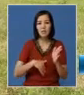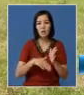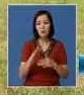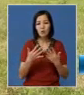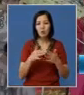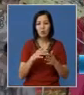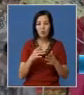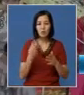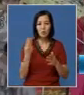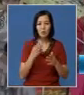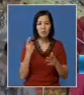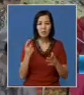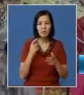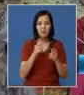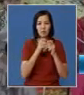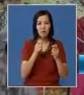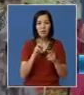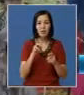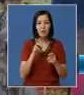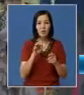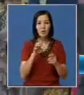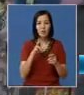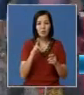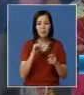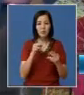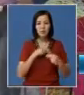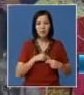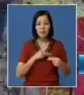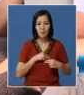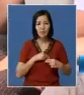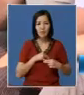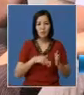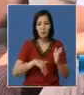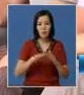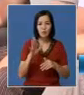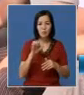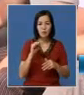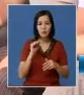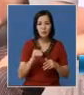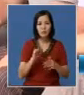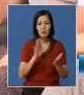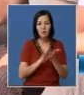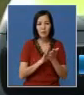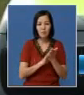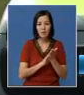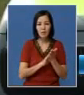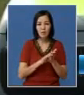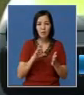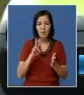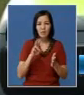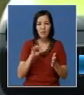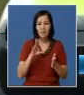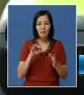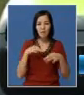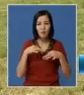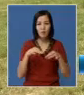шаруалар марапатталды. Белгілі меценат Бауыржан Оспанов еңбегімен еленгендерге 500 мың теңгеден сыйақы беріп, ең үздігіне Нива автокөлігінің